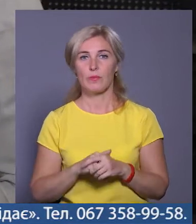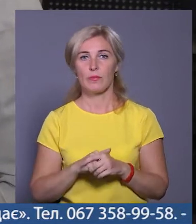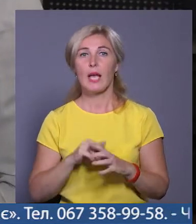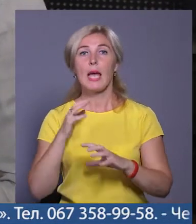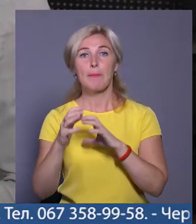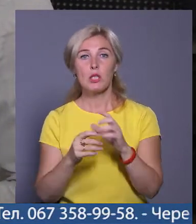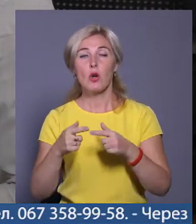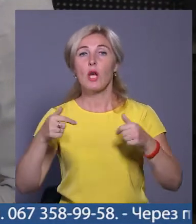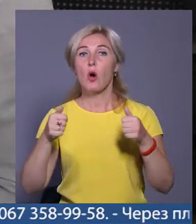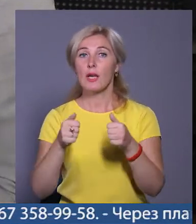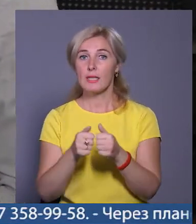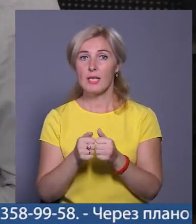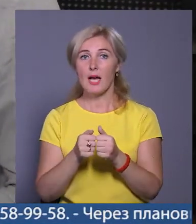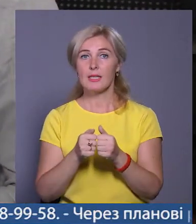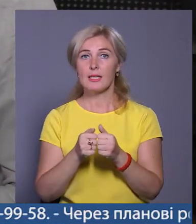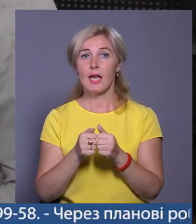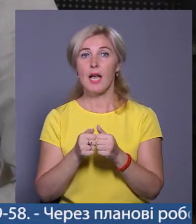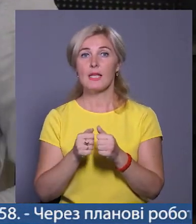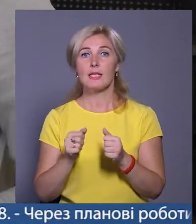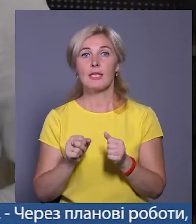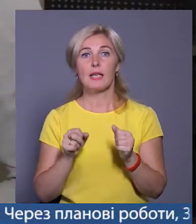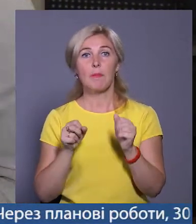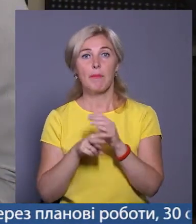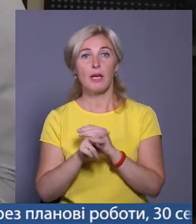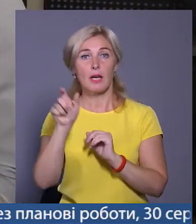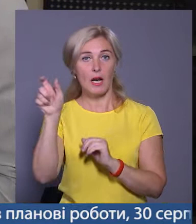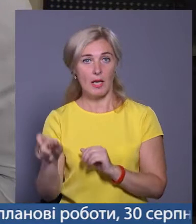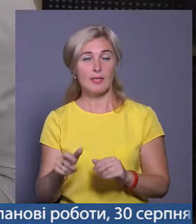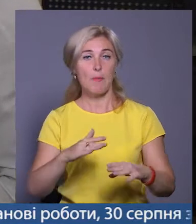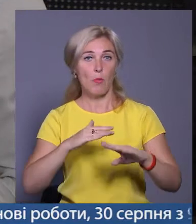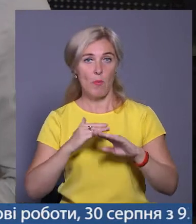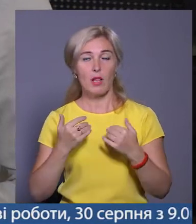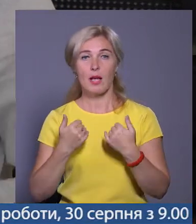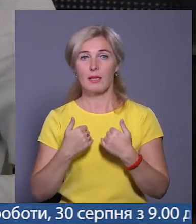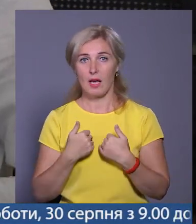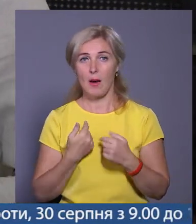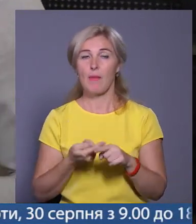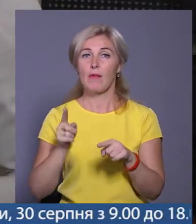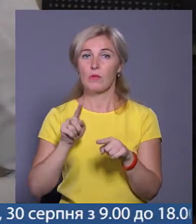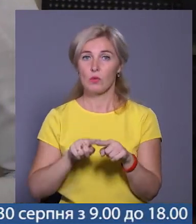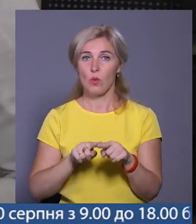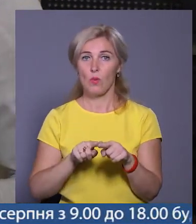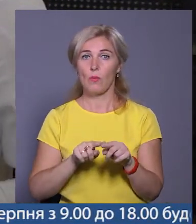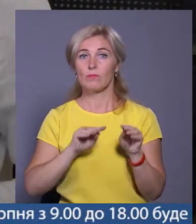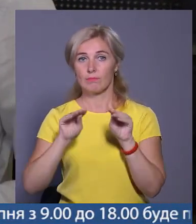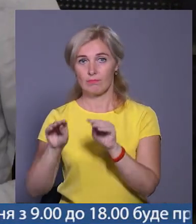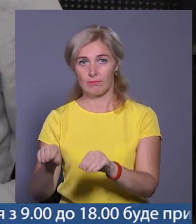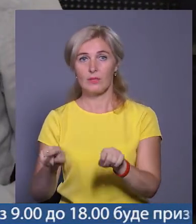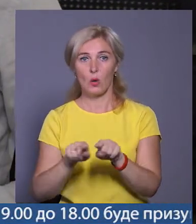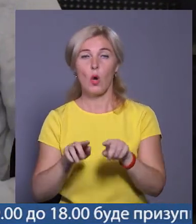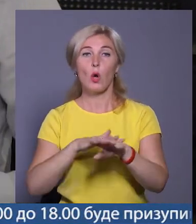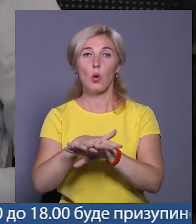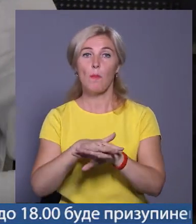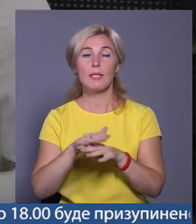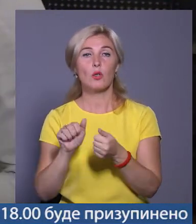міжнародна організація з міграції посприяла в встановленні такої громадської